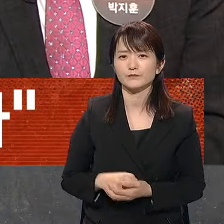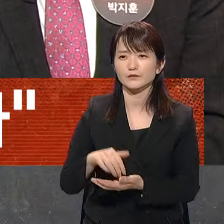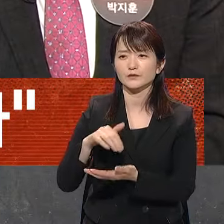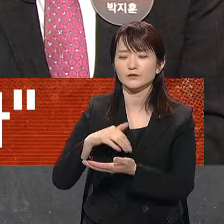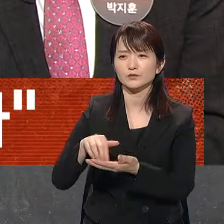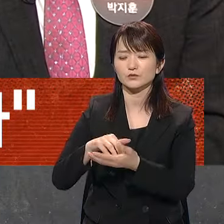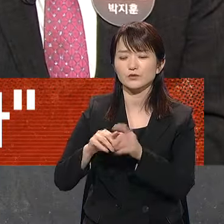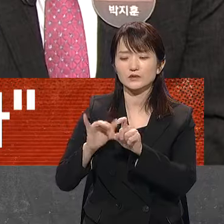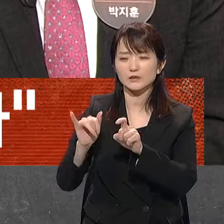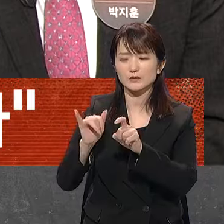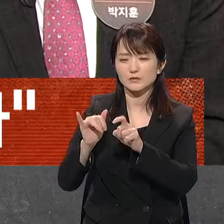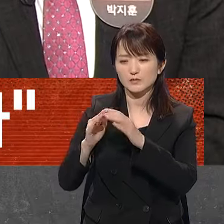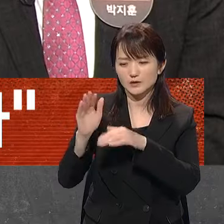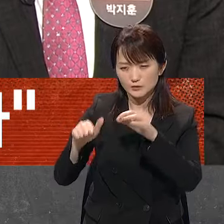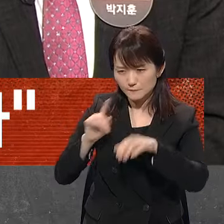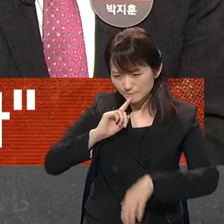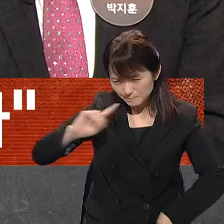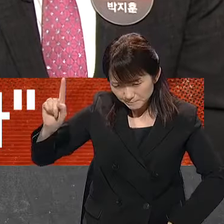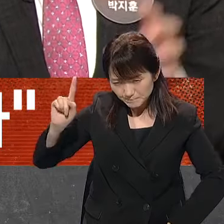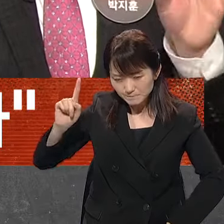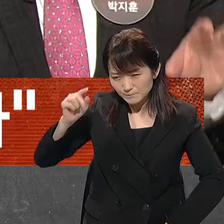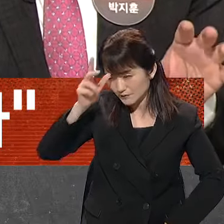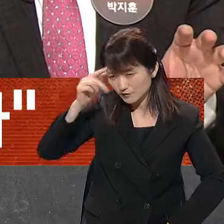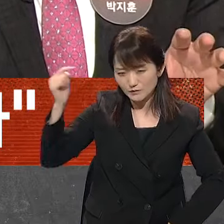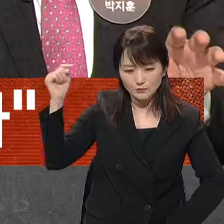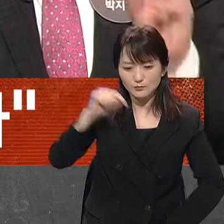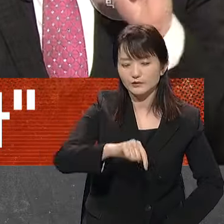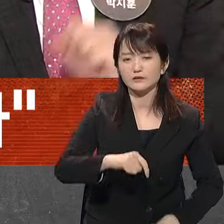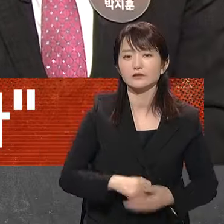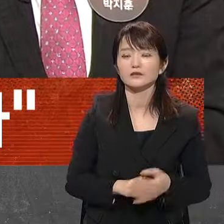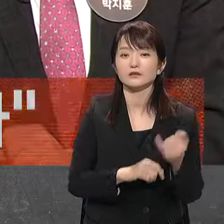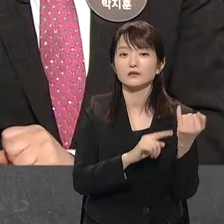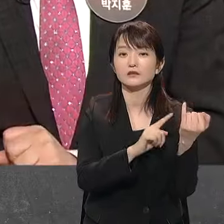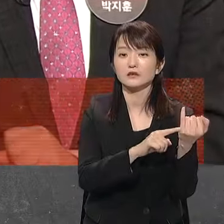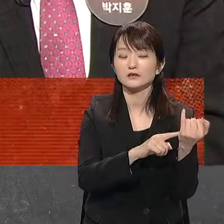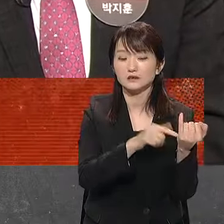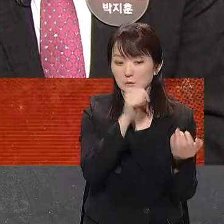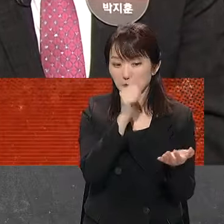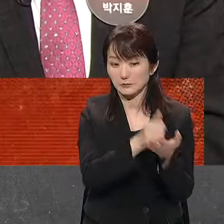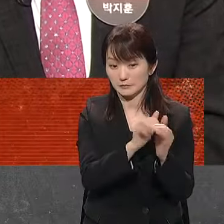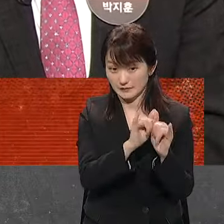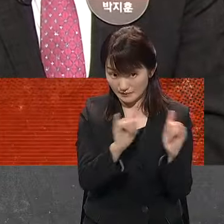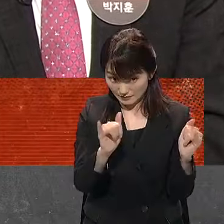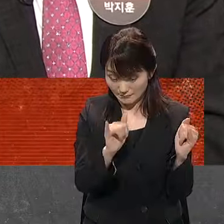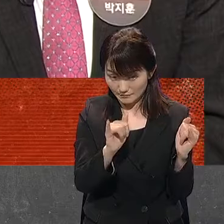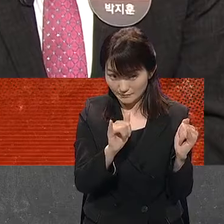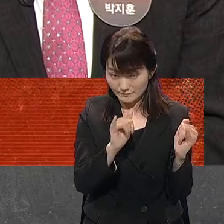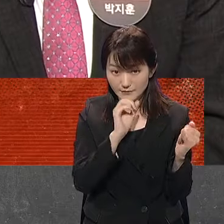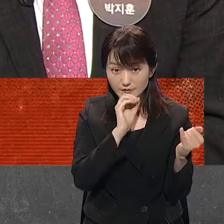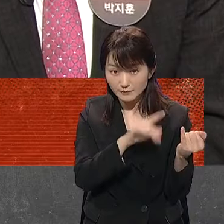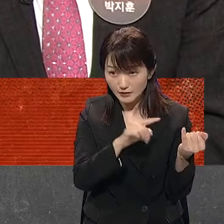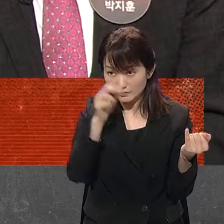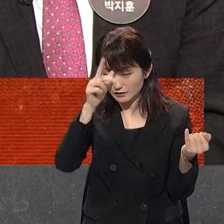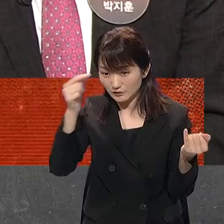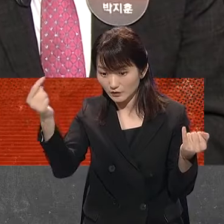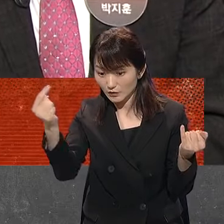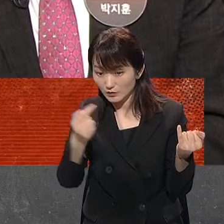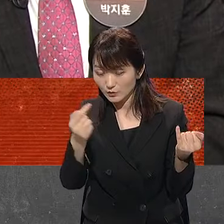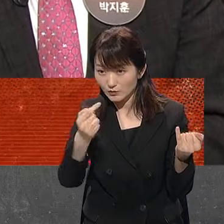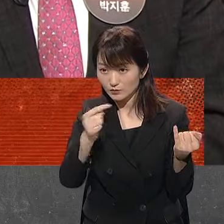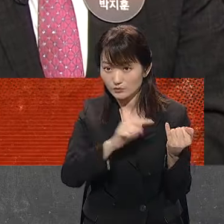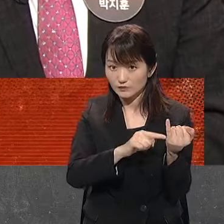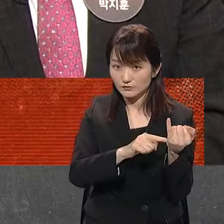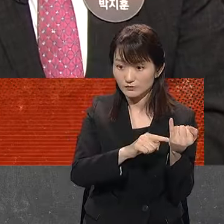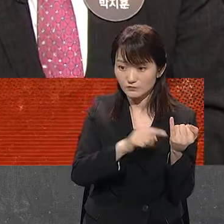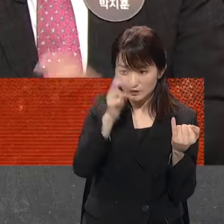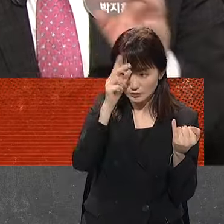주민이 신고를 해서 경찰이 출동을 합니다. 여성이 범인이다 특정을 하고 경찰에 접근하자 여성이 경찰을